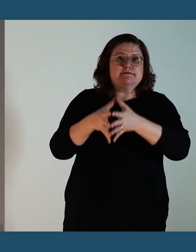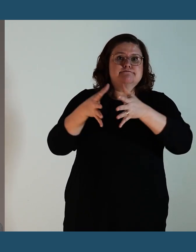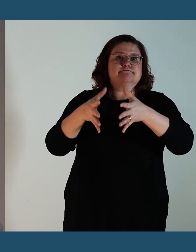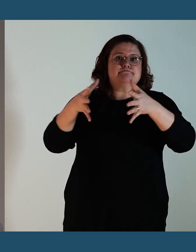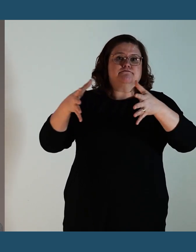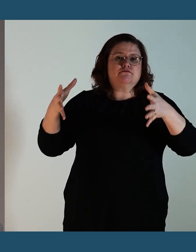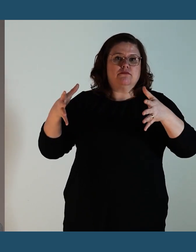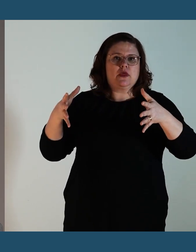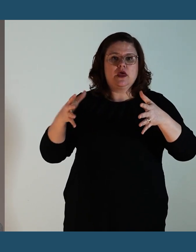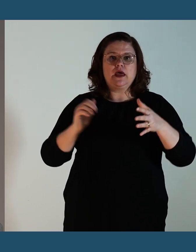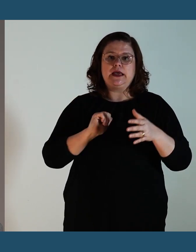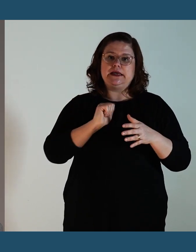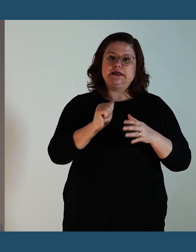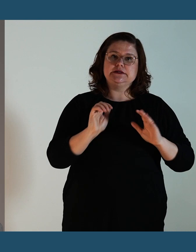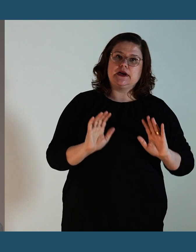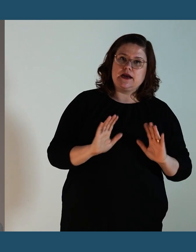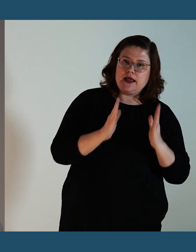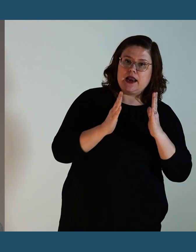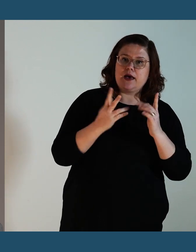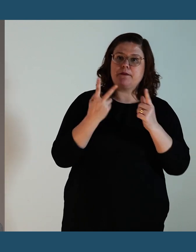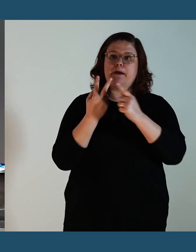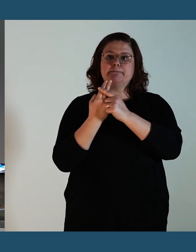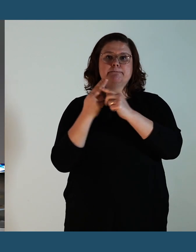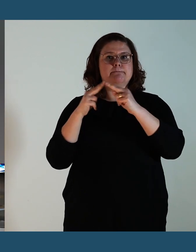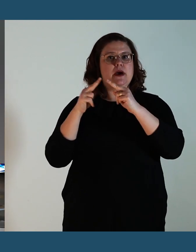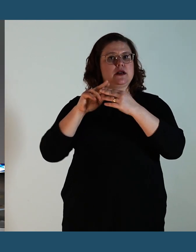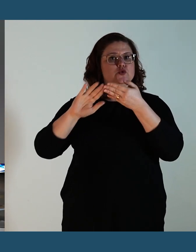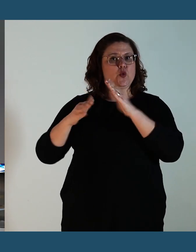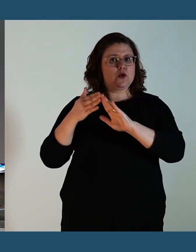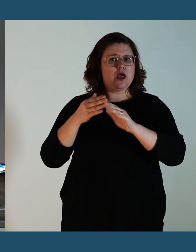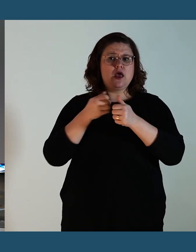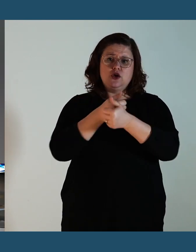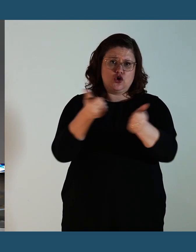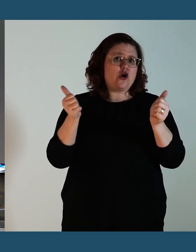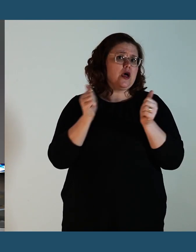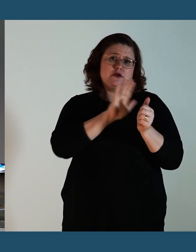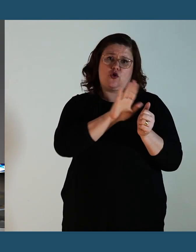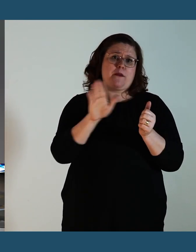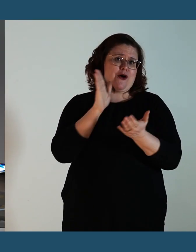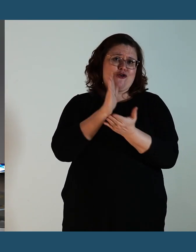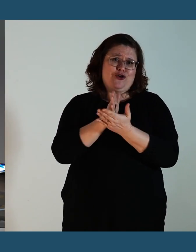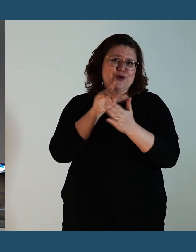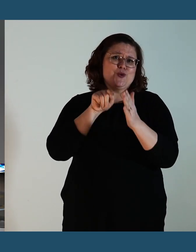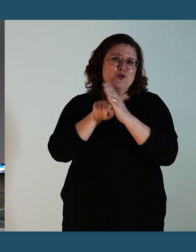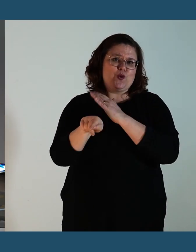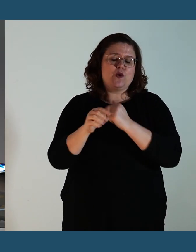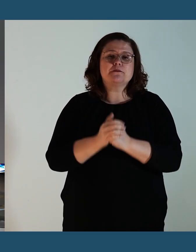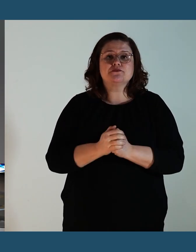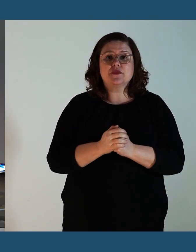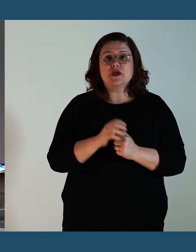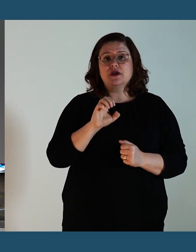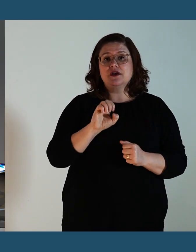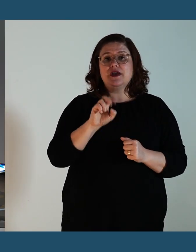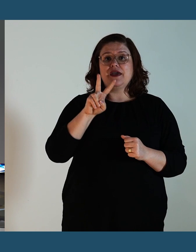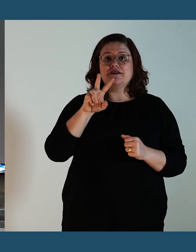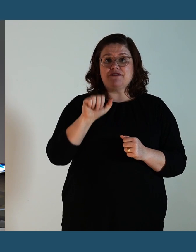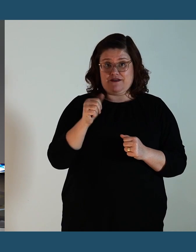onhan tämä itsenäinen elämä ja parisuhde ihan jokaisen oikeus. Kiitos. Ja sitten vielä Eva